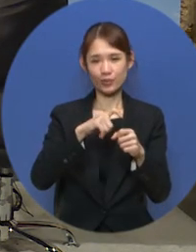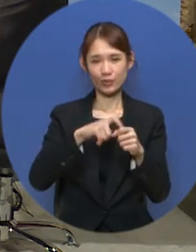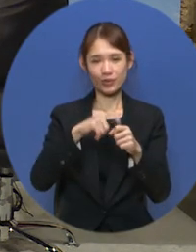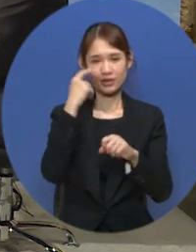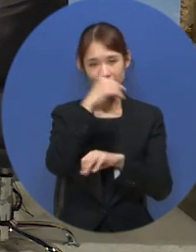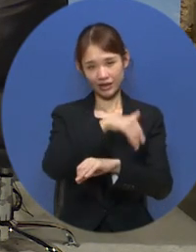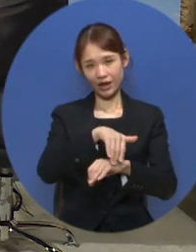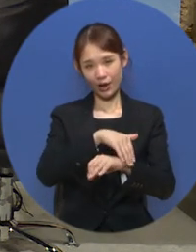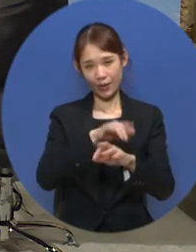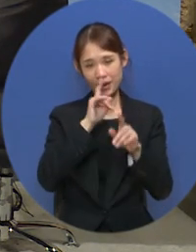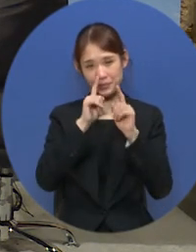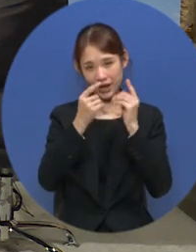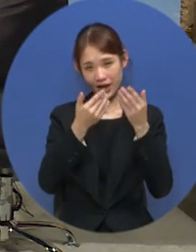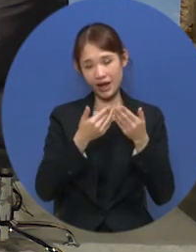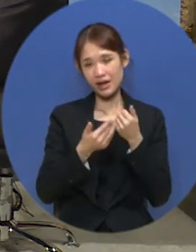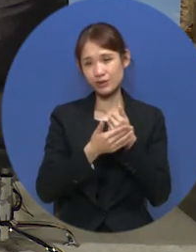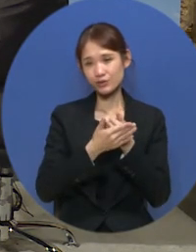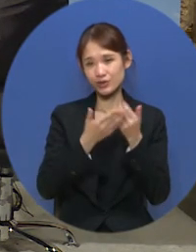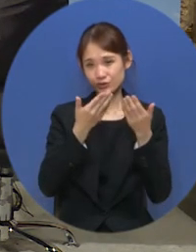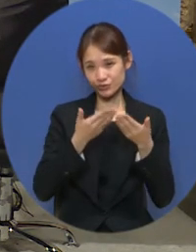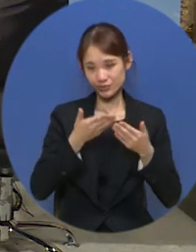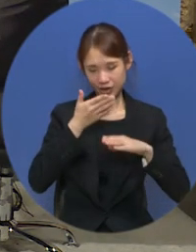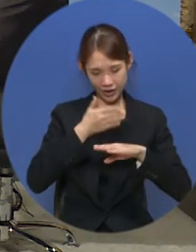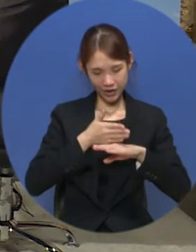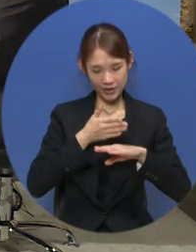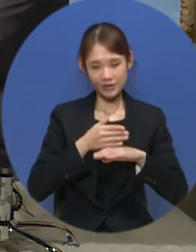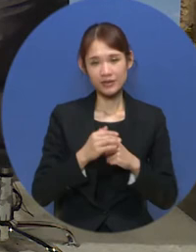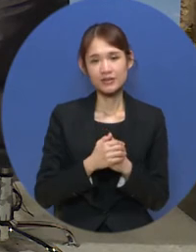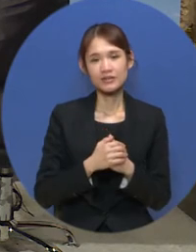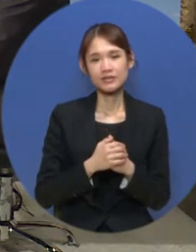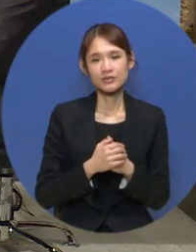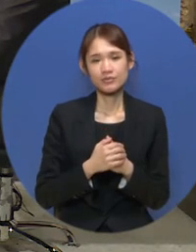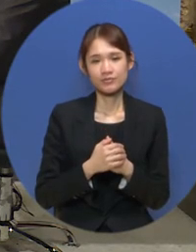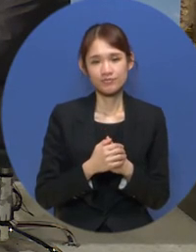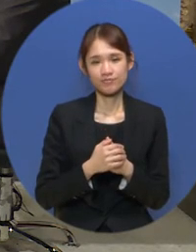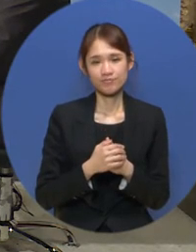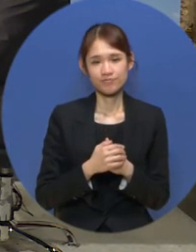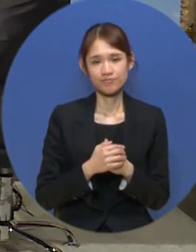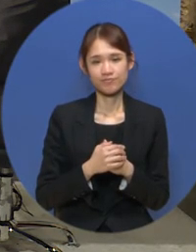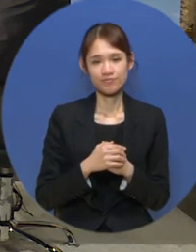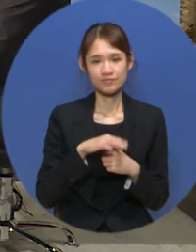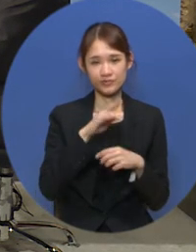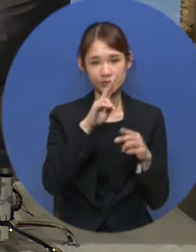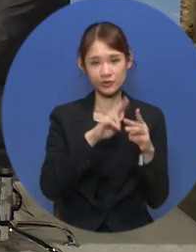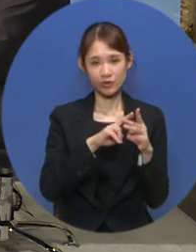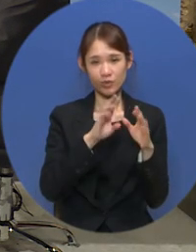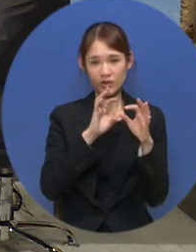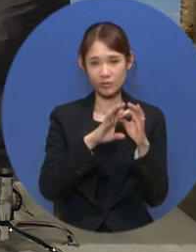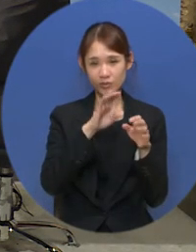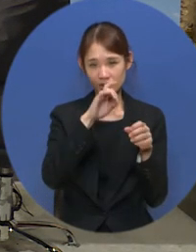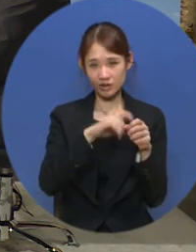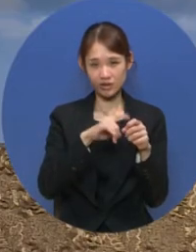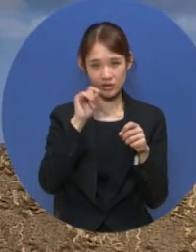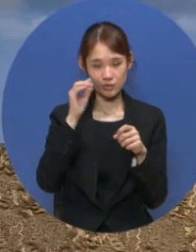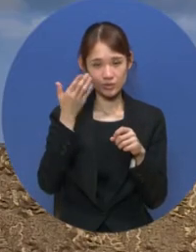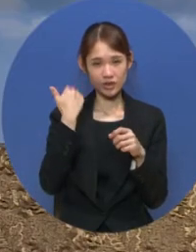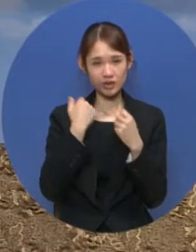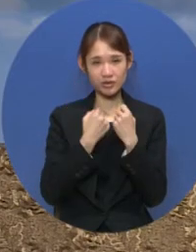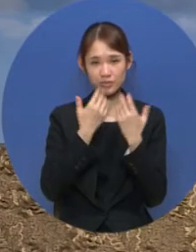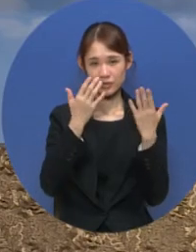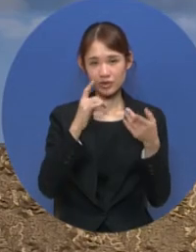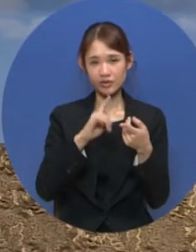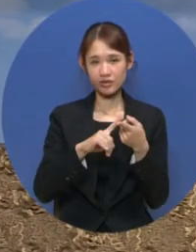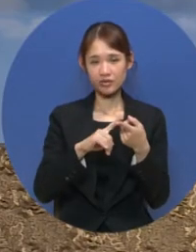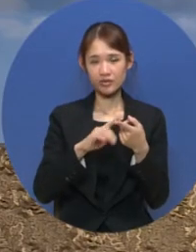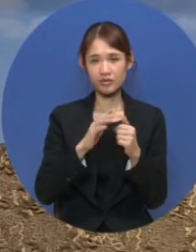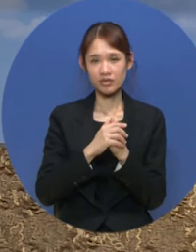앞으로의 목표라든지 계획 말씀해 주시면 감사하겠습니다. 네, 우선은 뭐 저희 센터 관련한 목표는